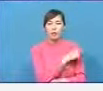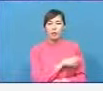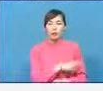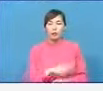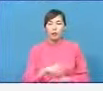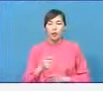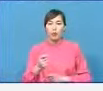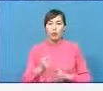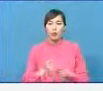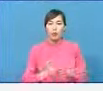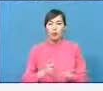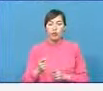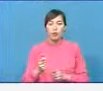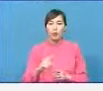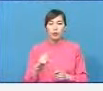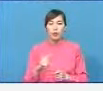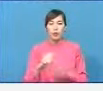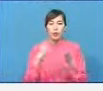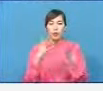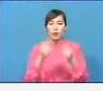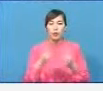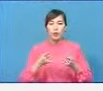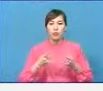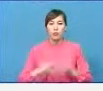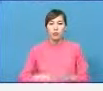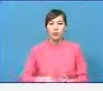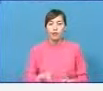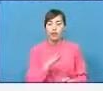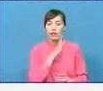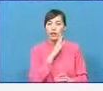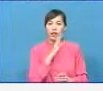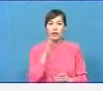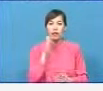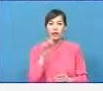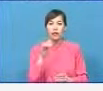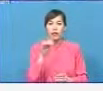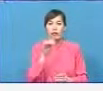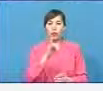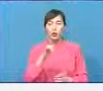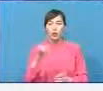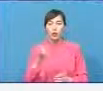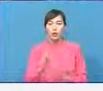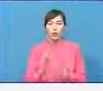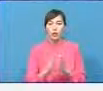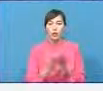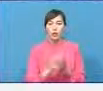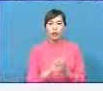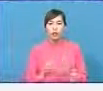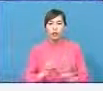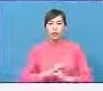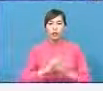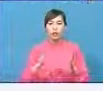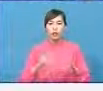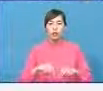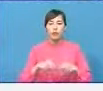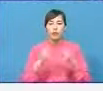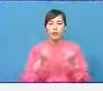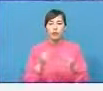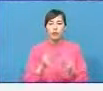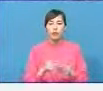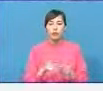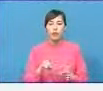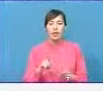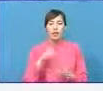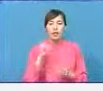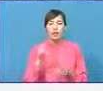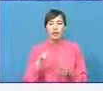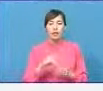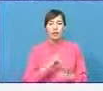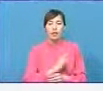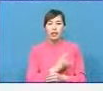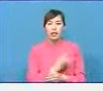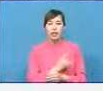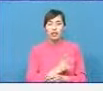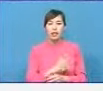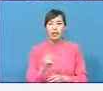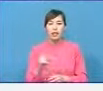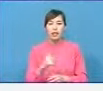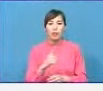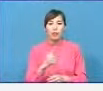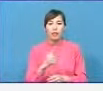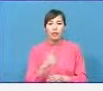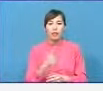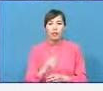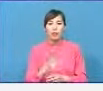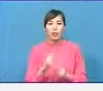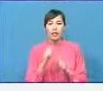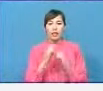ұйымдастыруымен алғашқы күнде босанған аналарға туу туралы куәлік салтанатты түрде табыс етілді. Жас нәрестелердің алғашқы несібелеріне